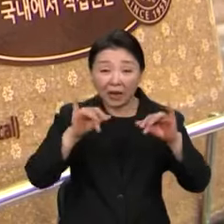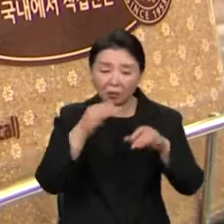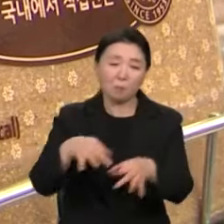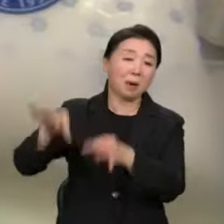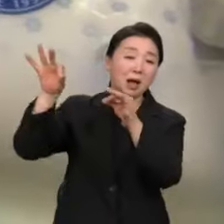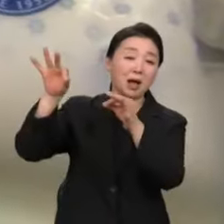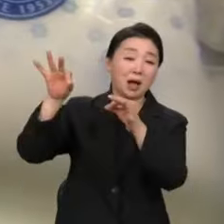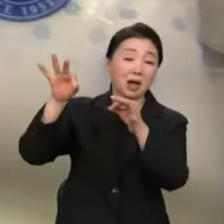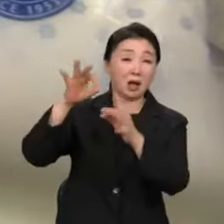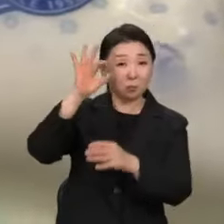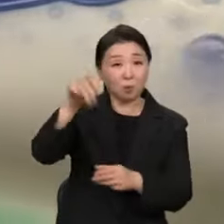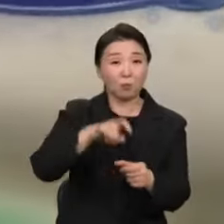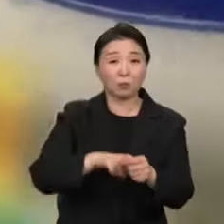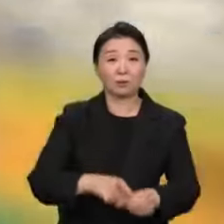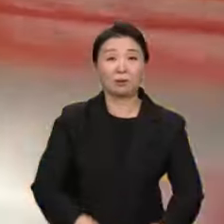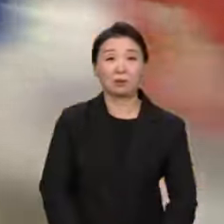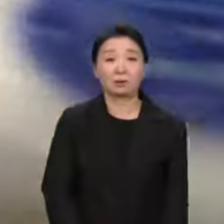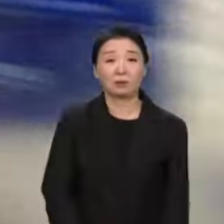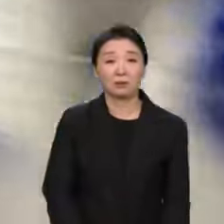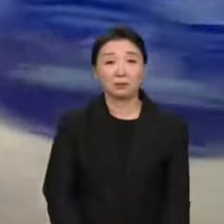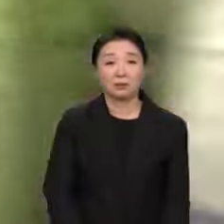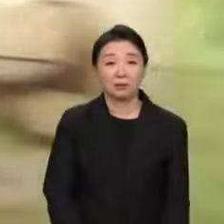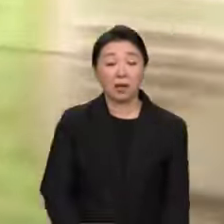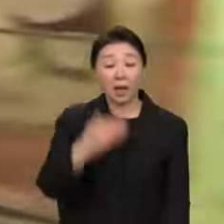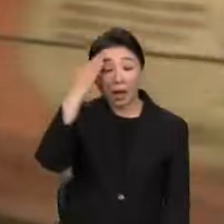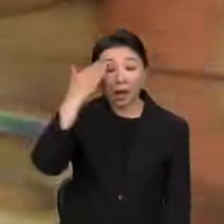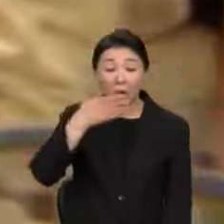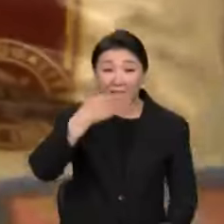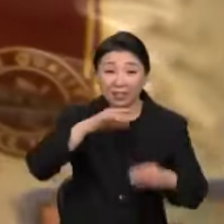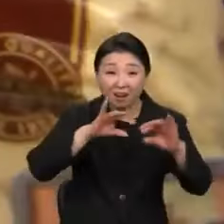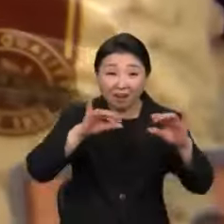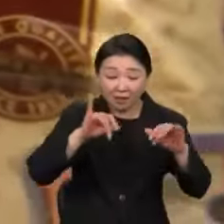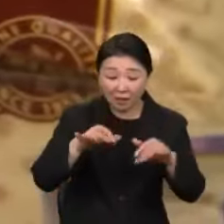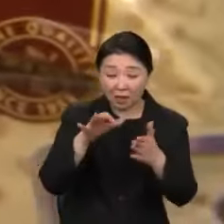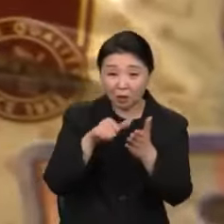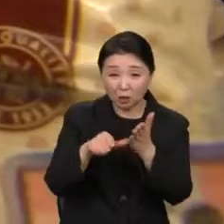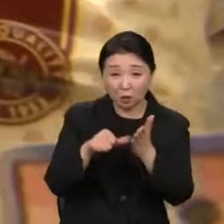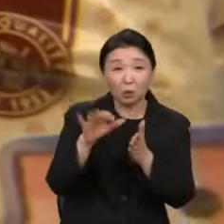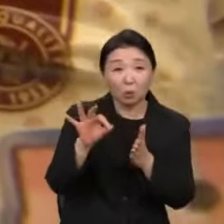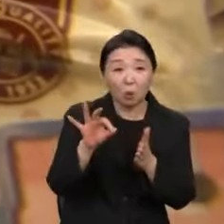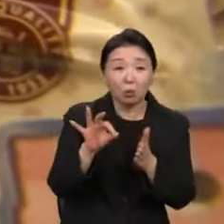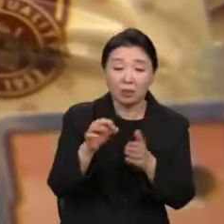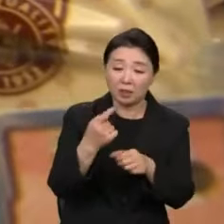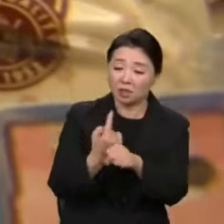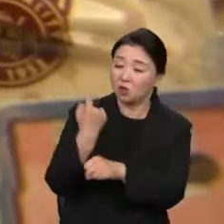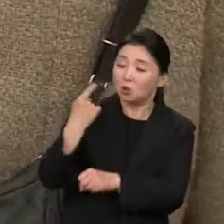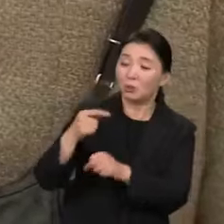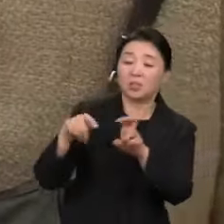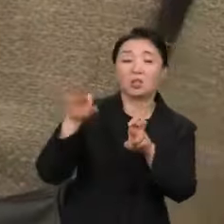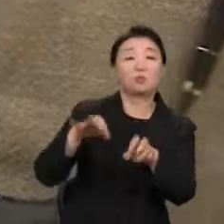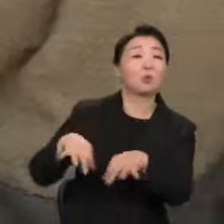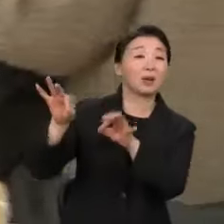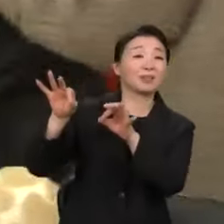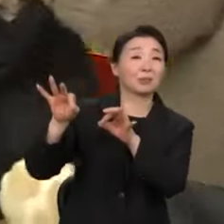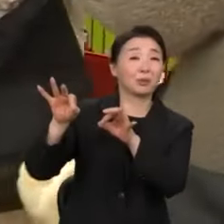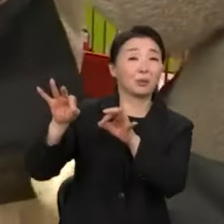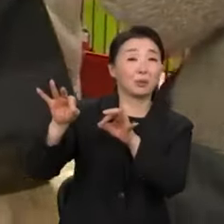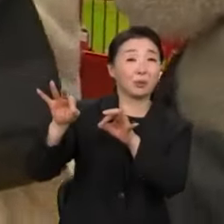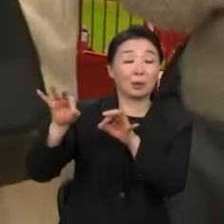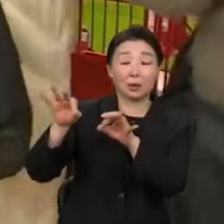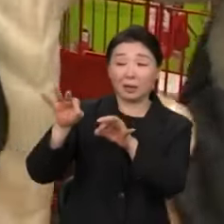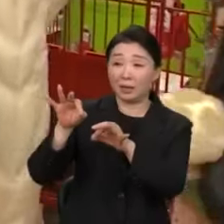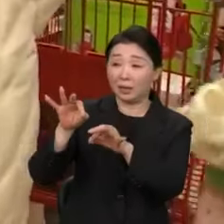올는지 보기 위해 국내 설탕 가는 1년전보다 20% 올랐는데 지난달